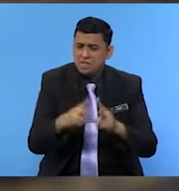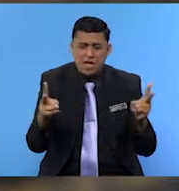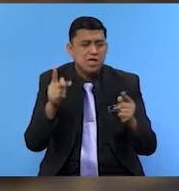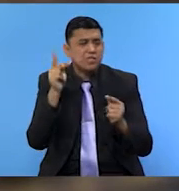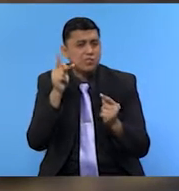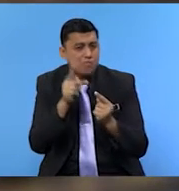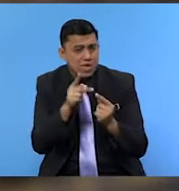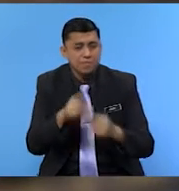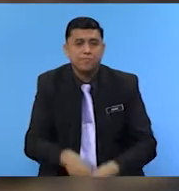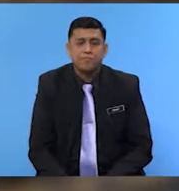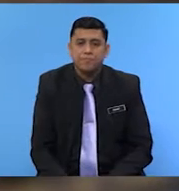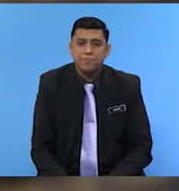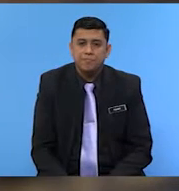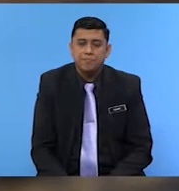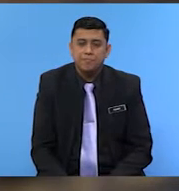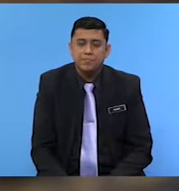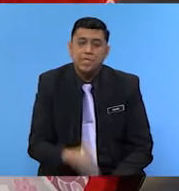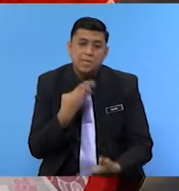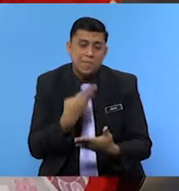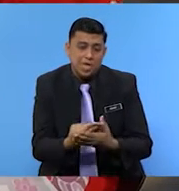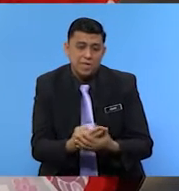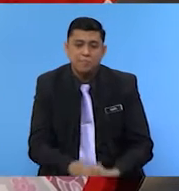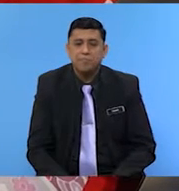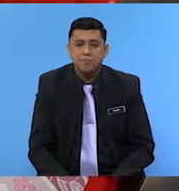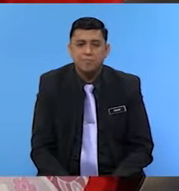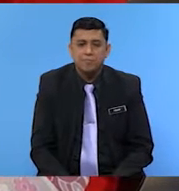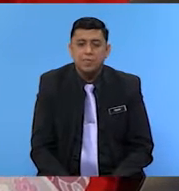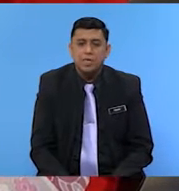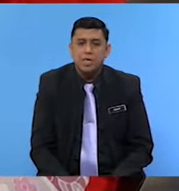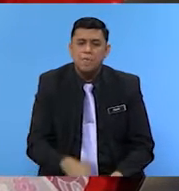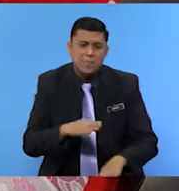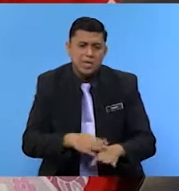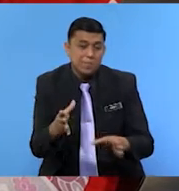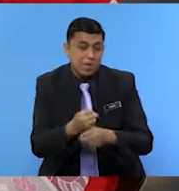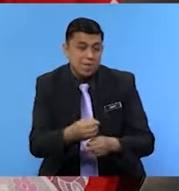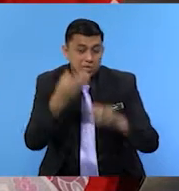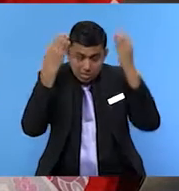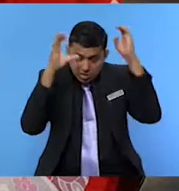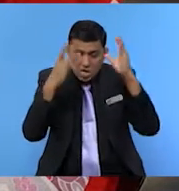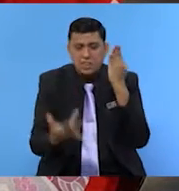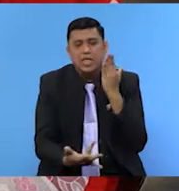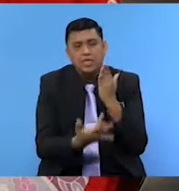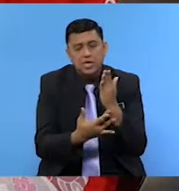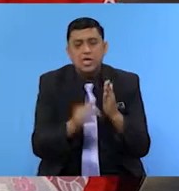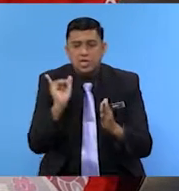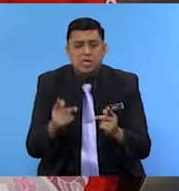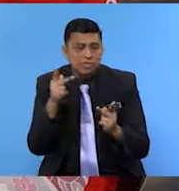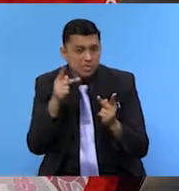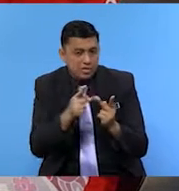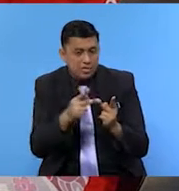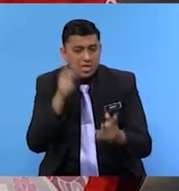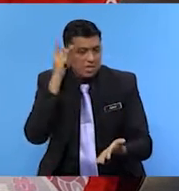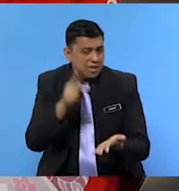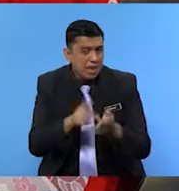sesuai. Baik, terima kasih Cikgu Rosinda. Baik Cikgu Hana, pada pendapat cikgu, apakah teknik yang paling sesuai bagi